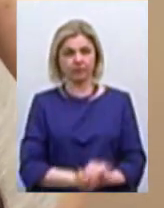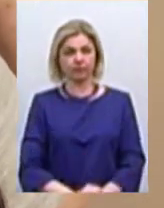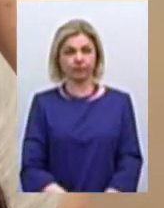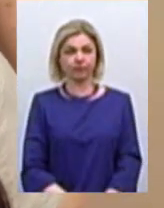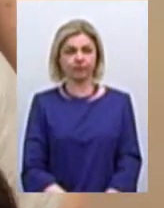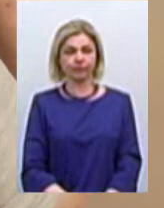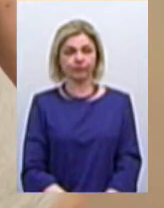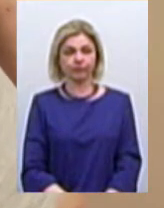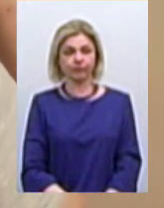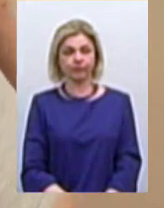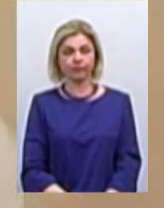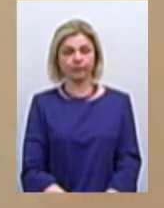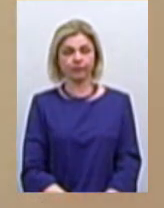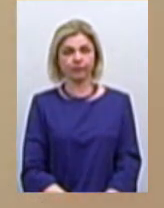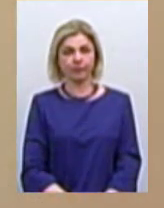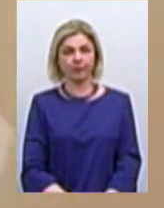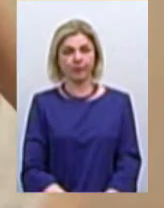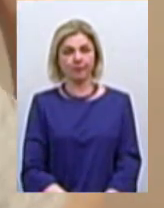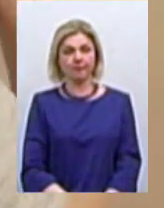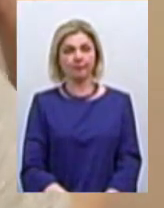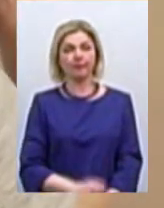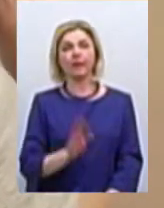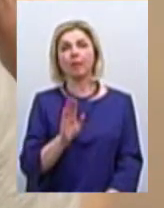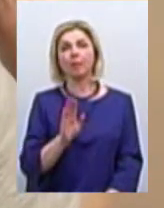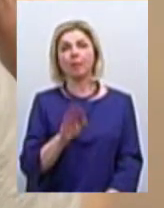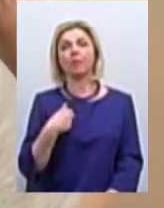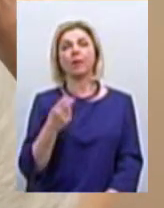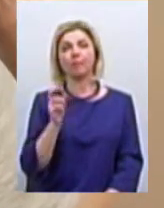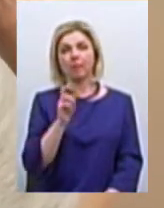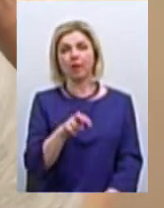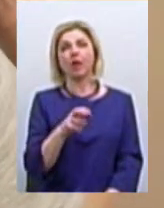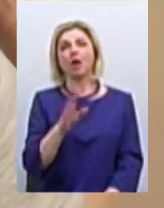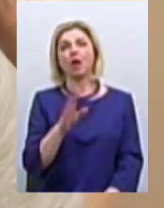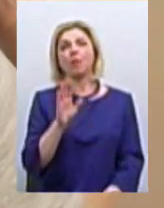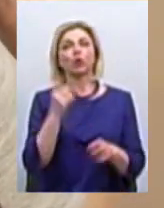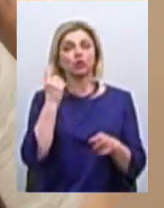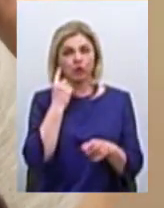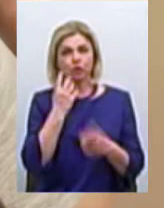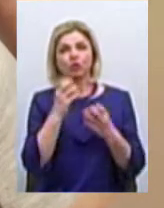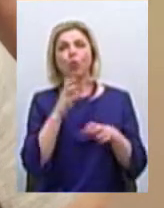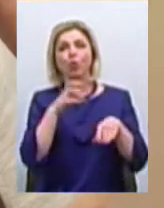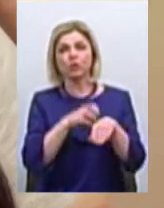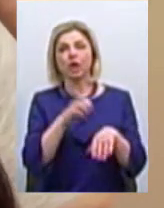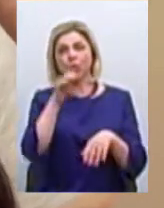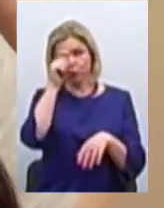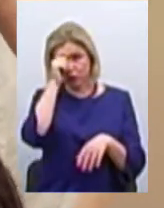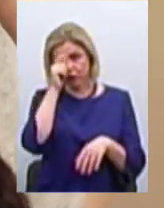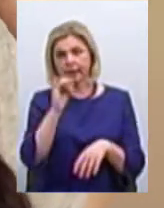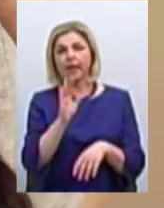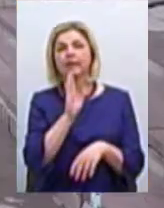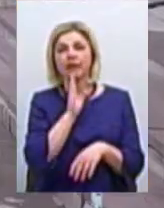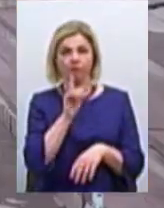Все. І до мене, потім вже ми пішли вперед, до мене вона покусала ще мужчину одного, дівчинку